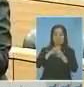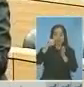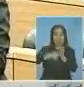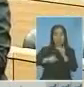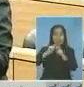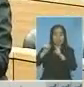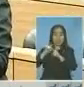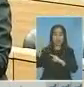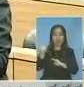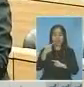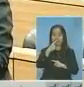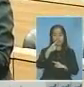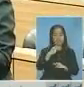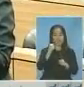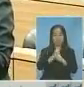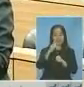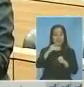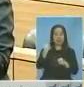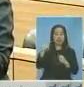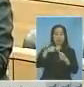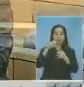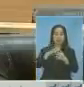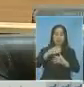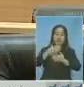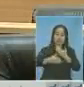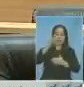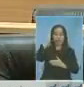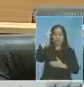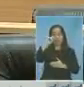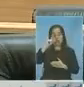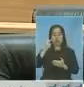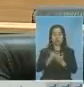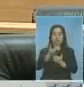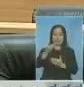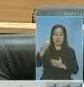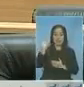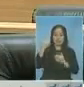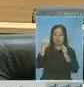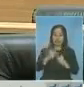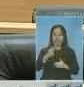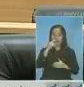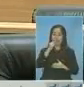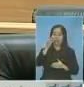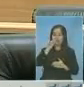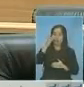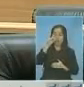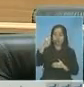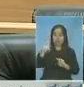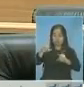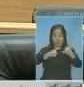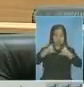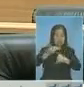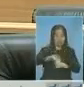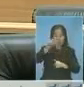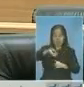ฉันเห็นว่ามันไม่คุ้มเลยค่ะที่ไปขายแล้วเนี่ยพี่น้องประชาชนมาหลอมๆแหลมๆมีมาไม่กี่คนเลยน